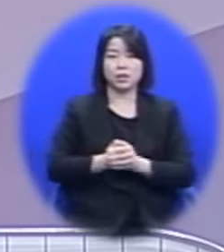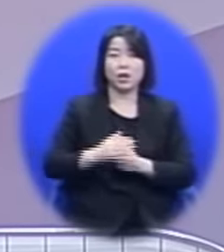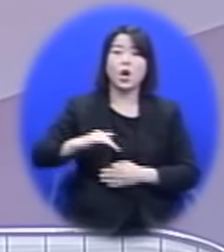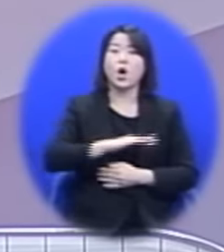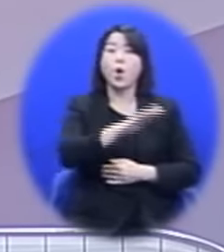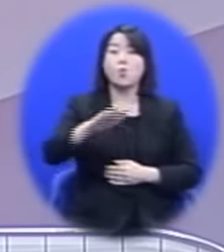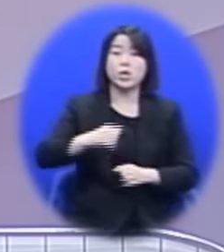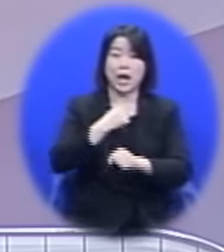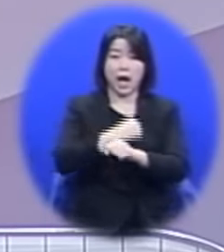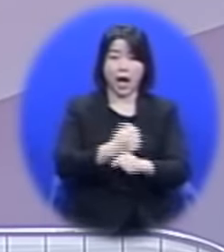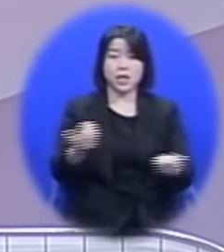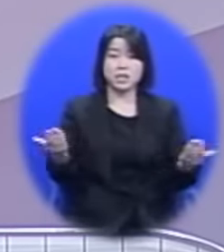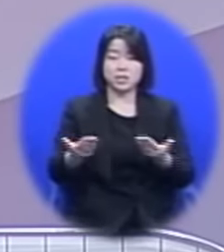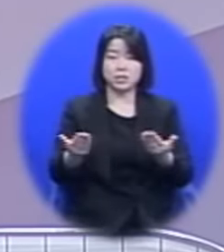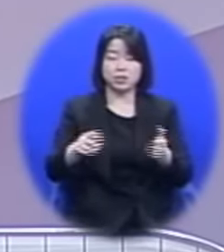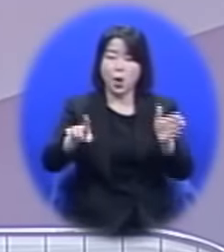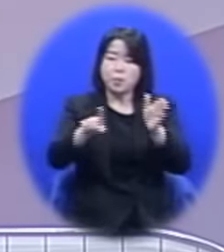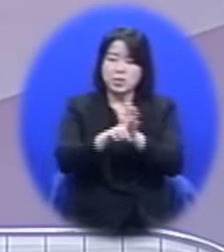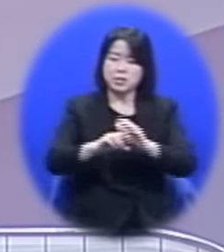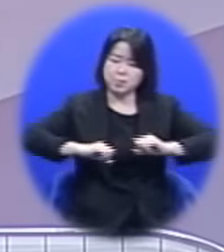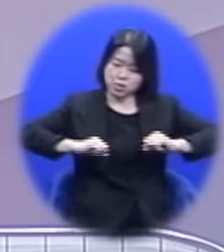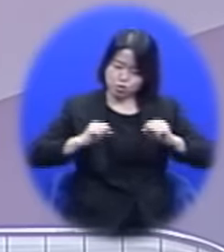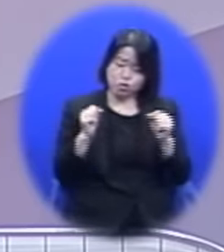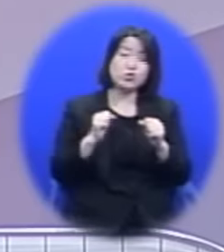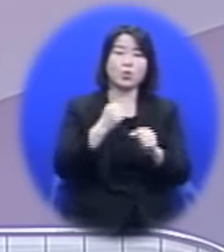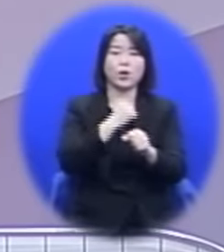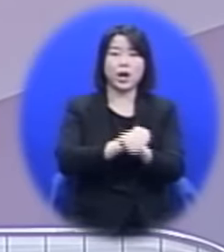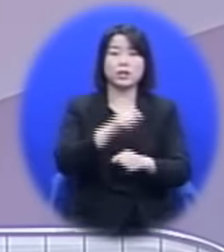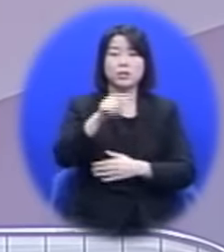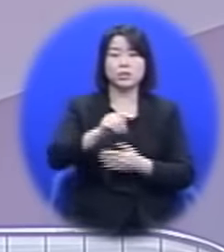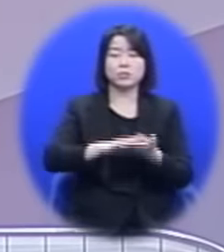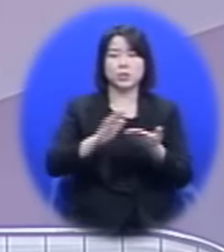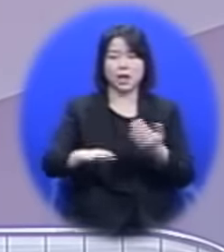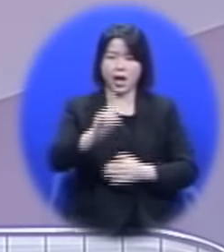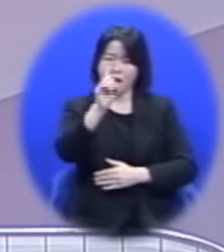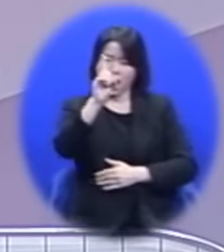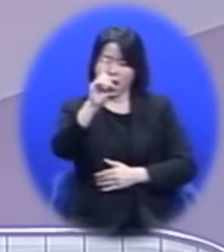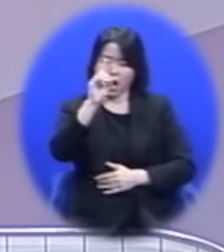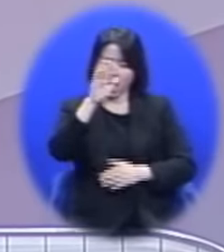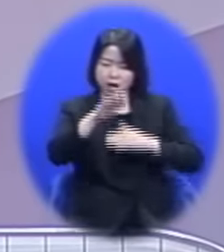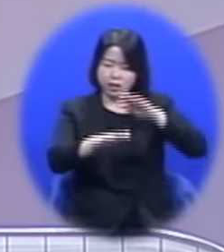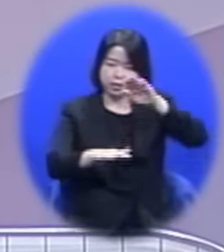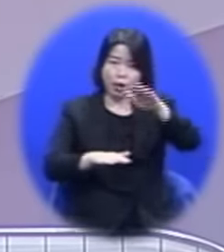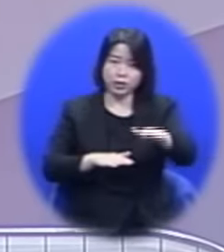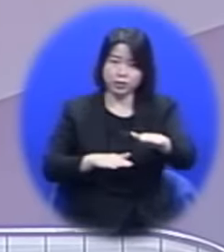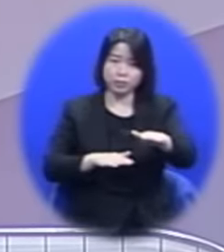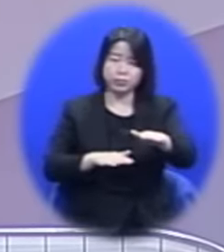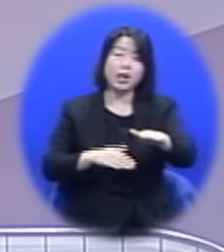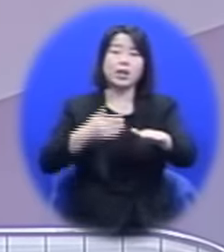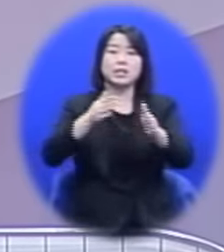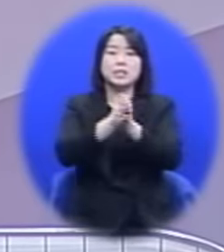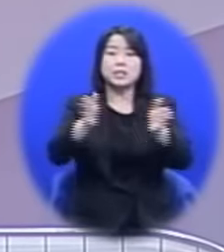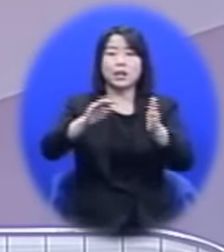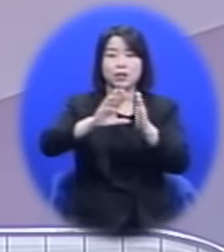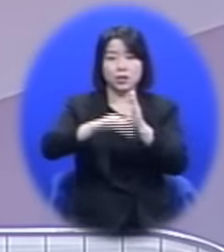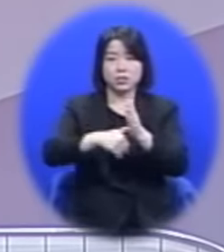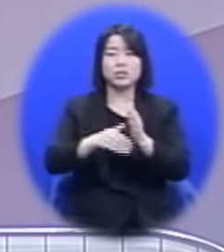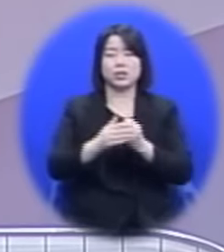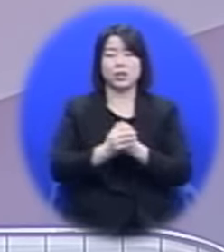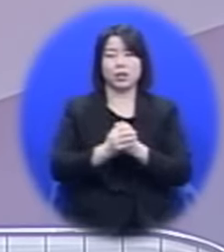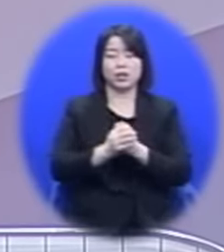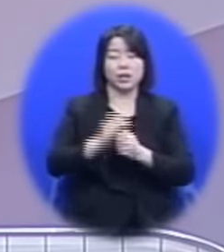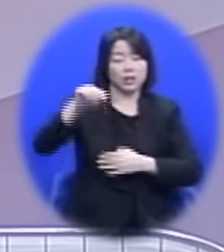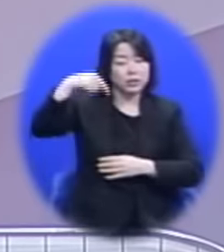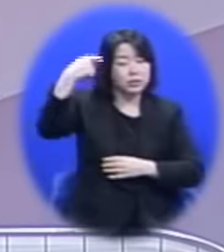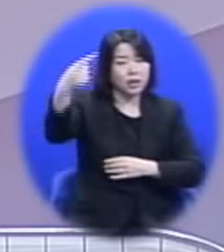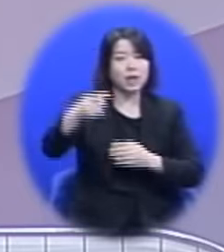우리가 하는 일은 그저 믿음에 순종하는 것, 그냥 한 걸음 순종의 걸음을 내디디는 것뿐이에요. 그